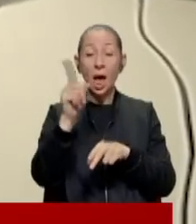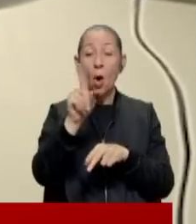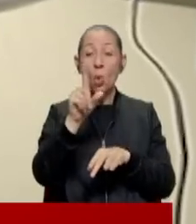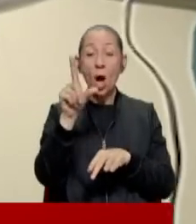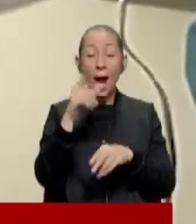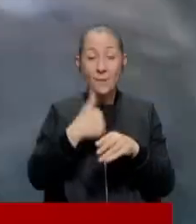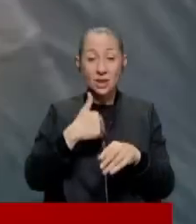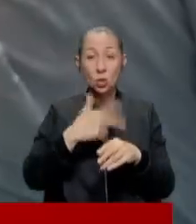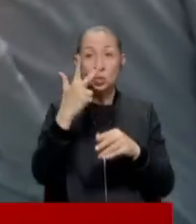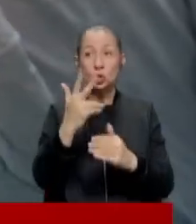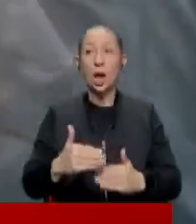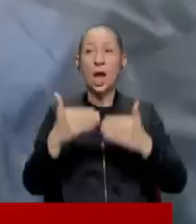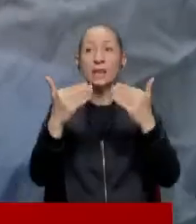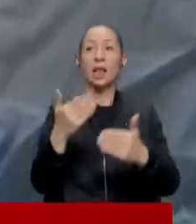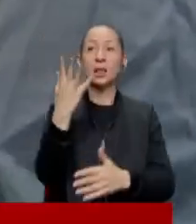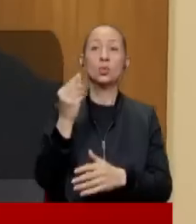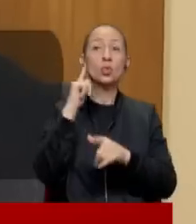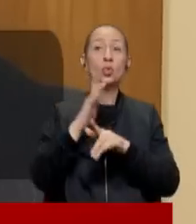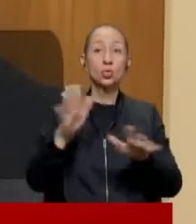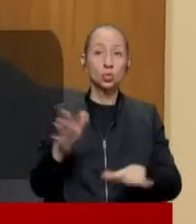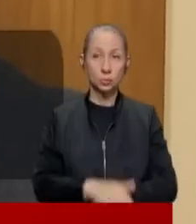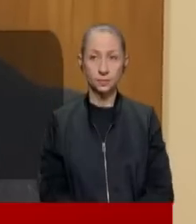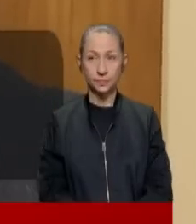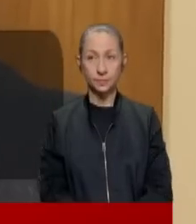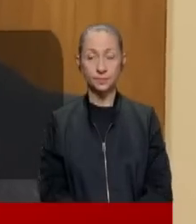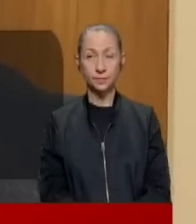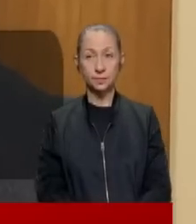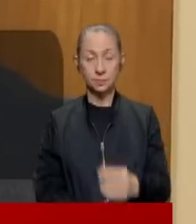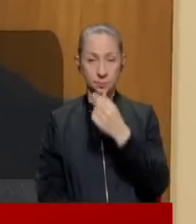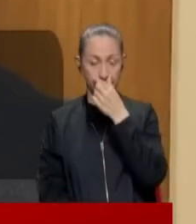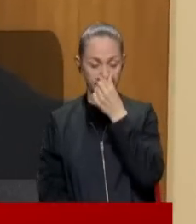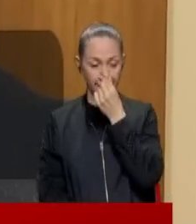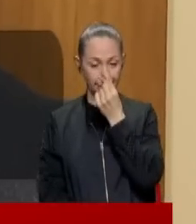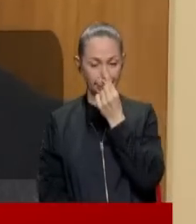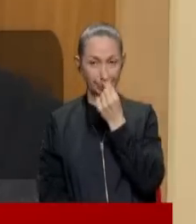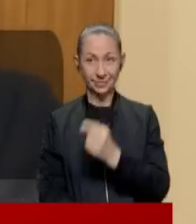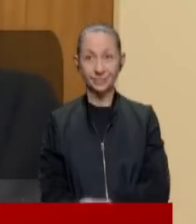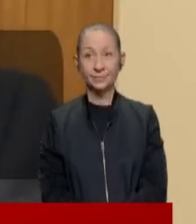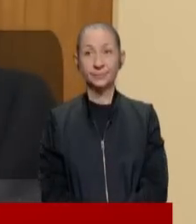10 ameliyattan üçünün ertelendiğini duyurdu şu anda 3-4 haftaya ameliyatları